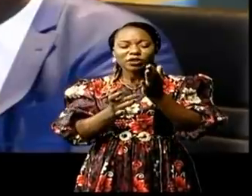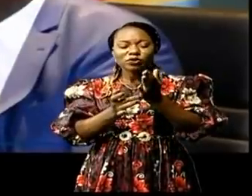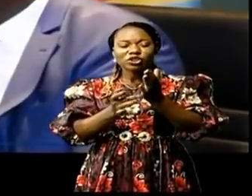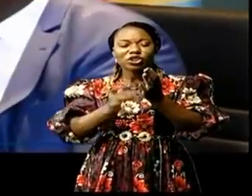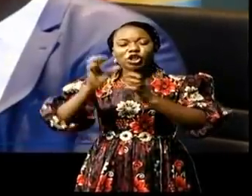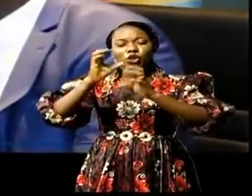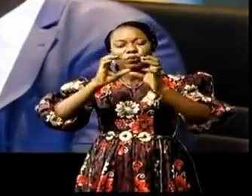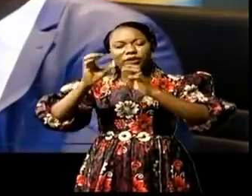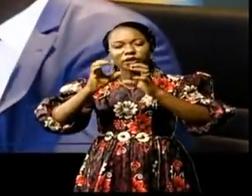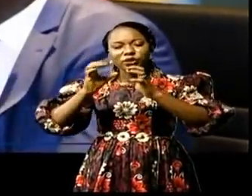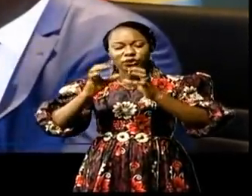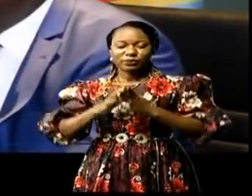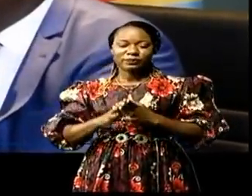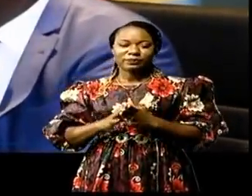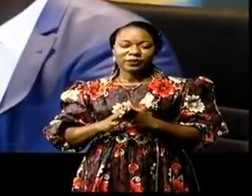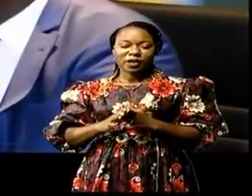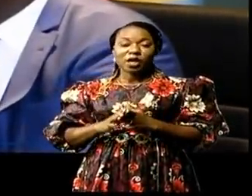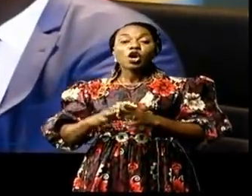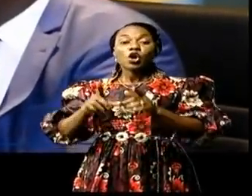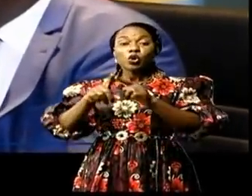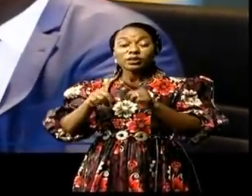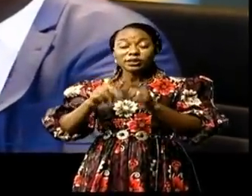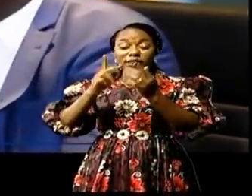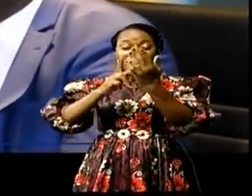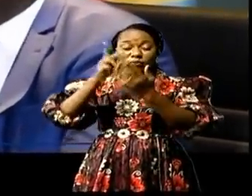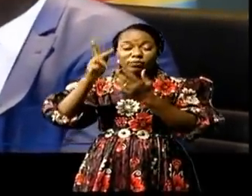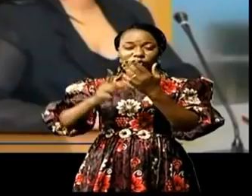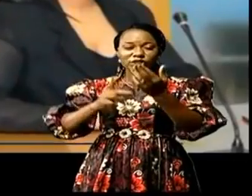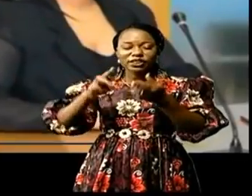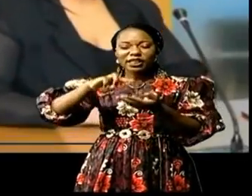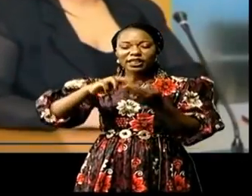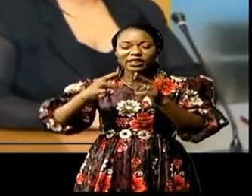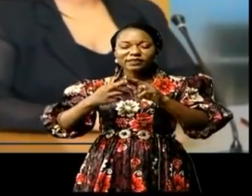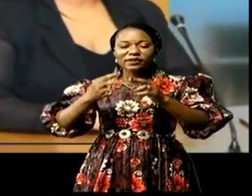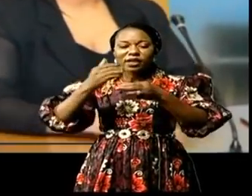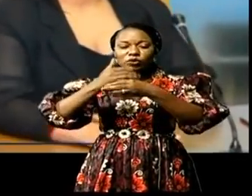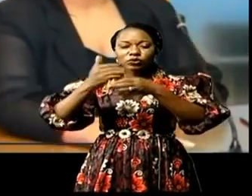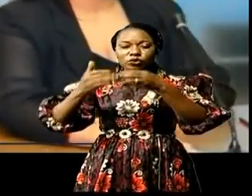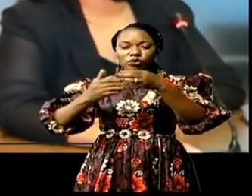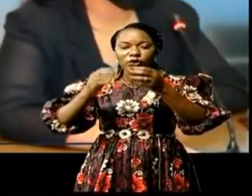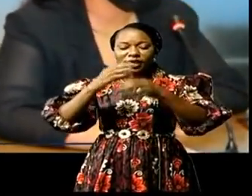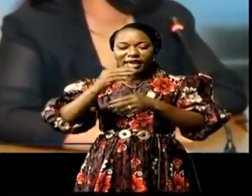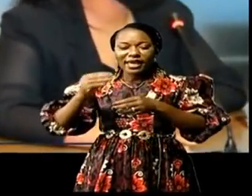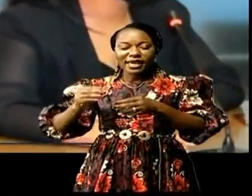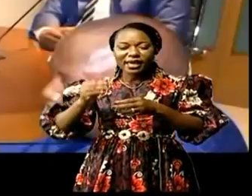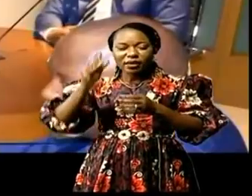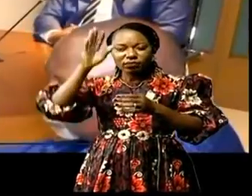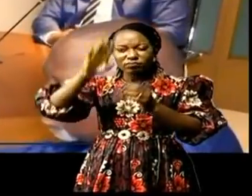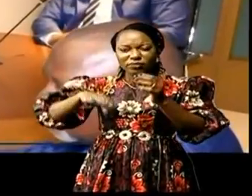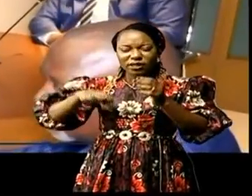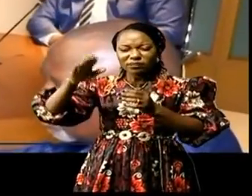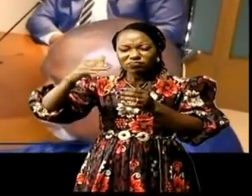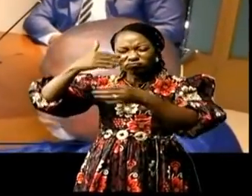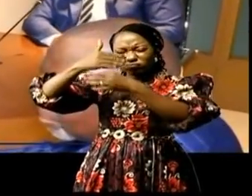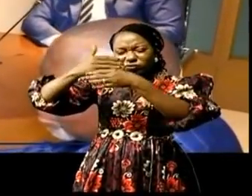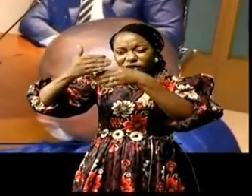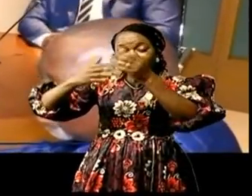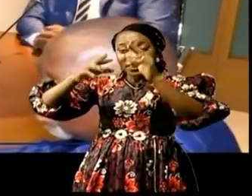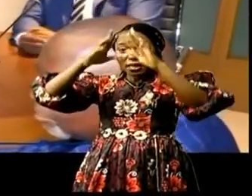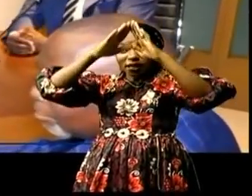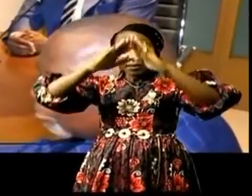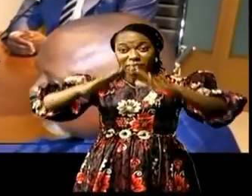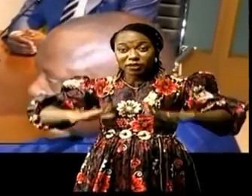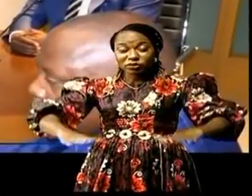Communication, Augustin Kibasa Maliba, les projets relatifs à la construction et à la réhabilitation des locaux de la poste dans